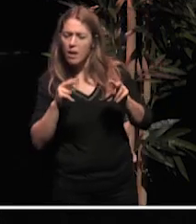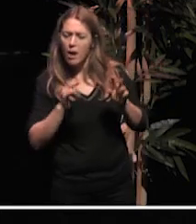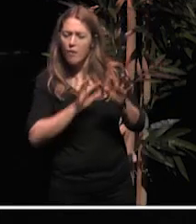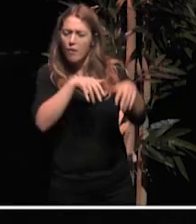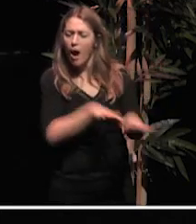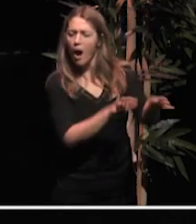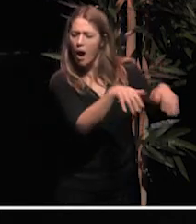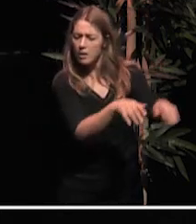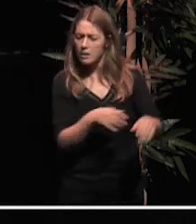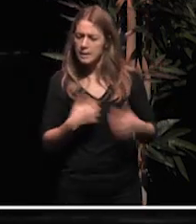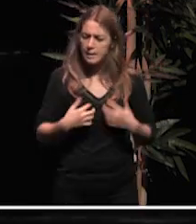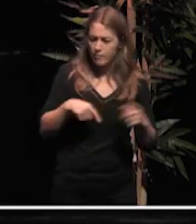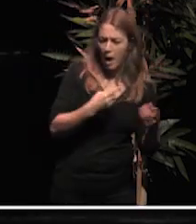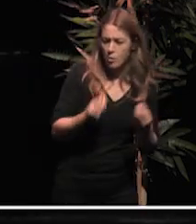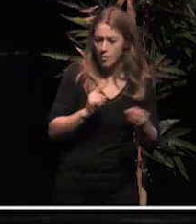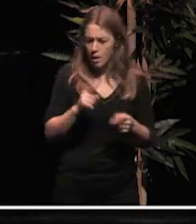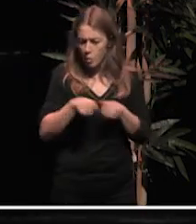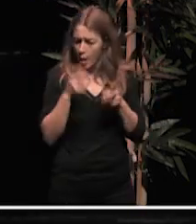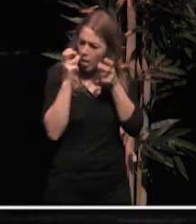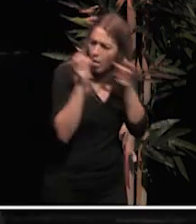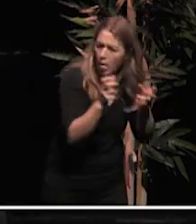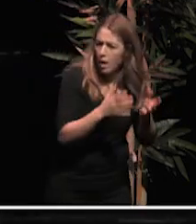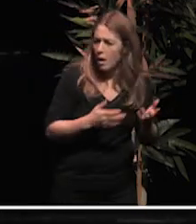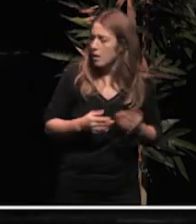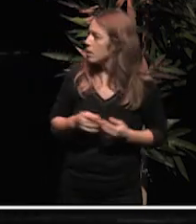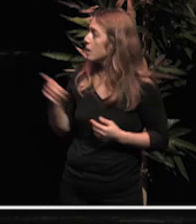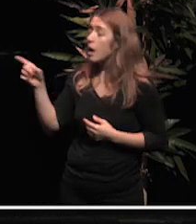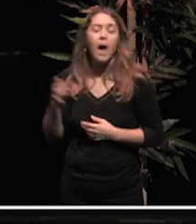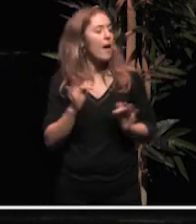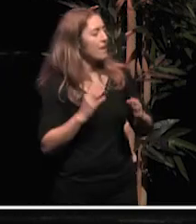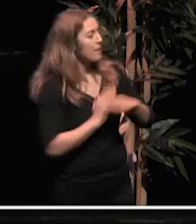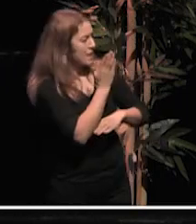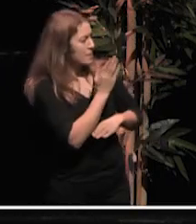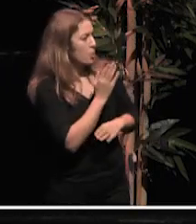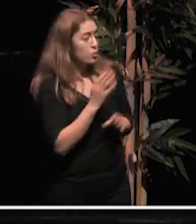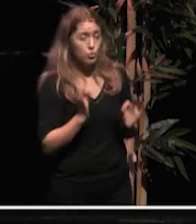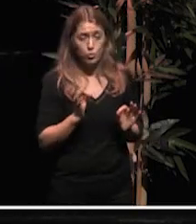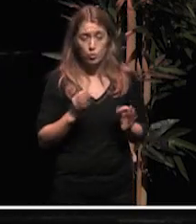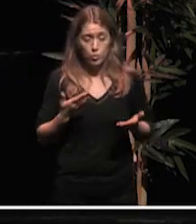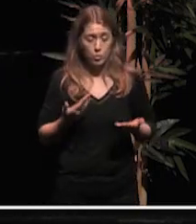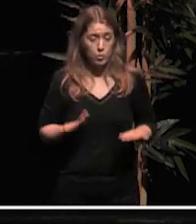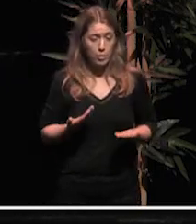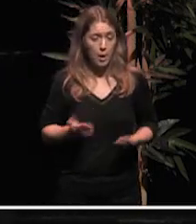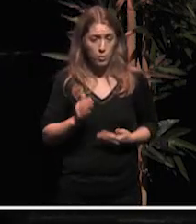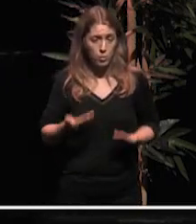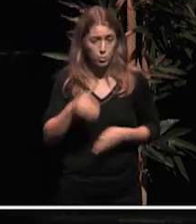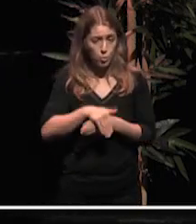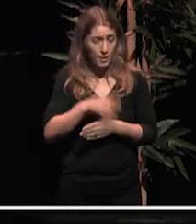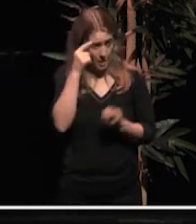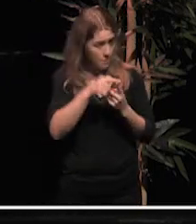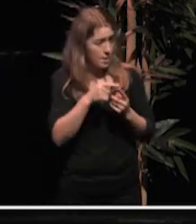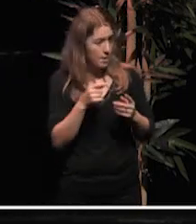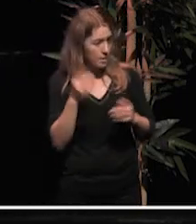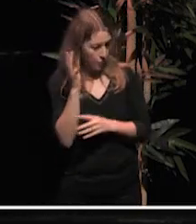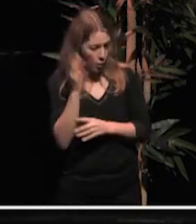aspect aussi qui est très fort. Alors, il y a 2 choses. D'abord, dans le dépassement, ce que je voudrais aussi dire, puisque c'est le thème de notre discussion, c'est que le dépassement crée